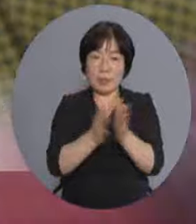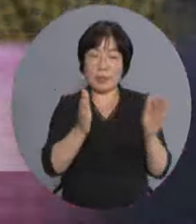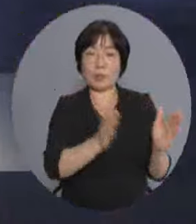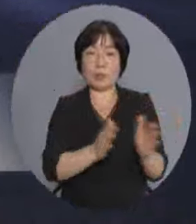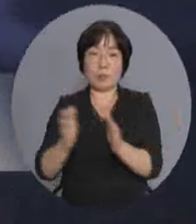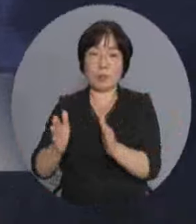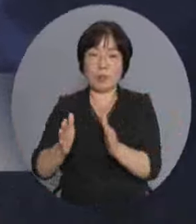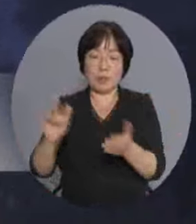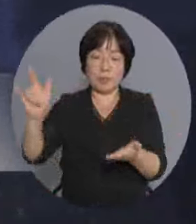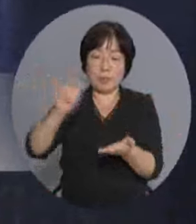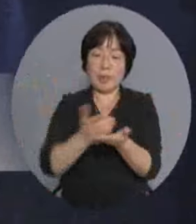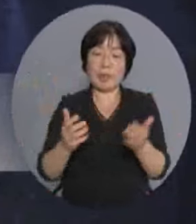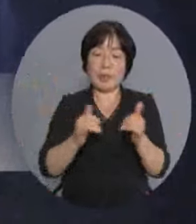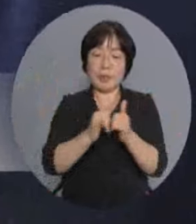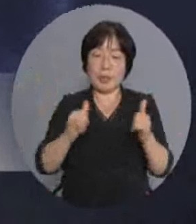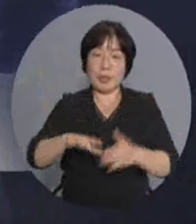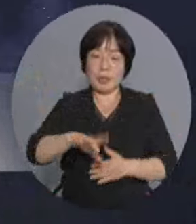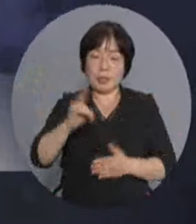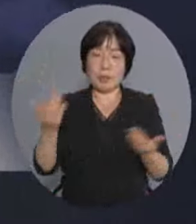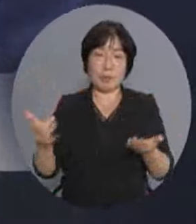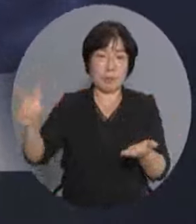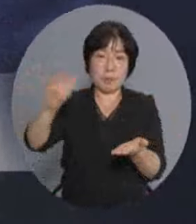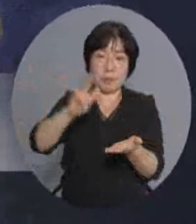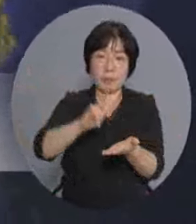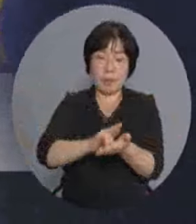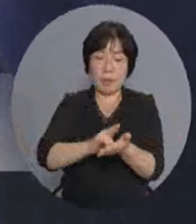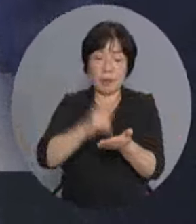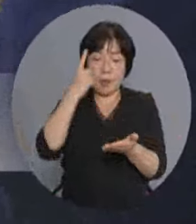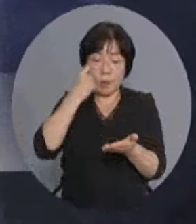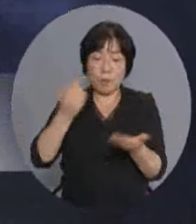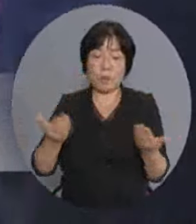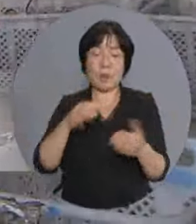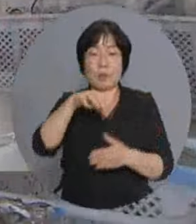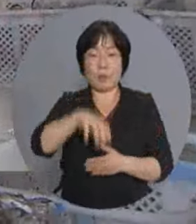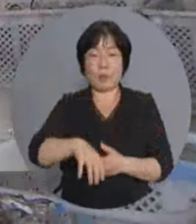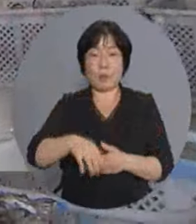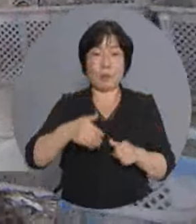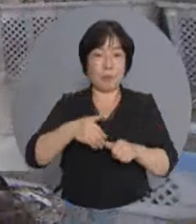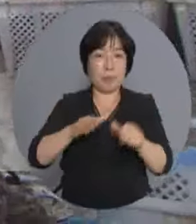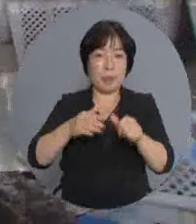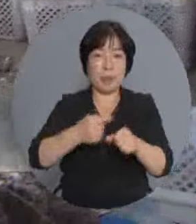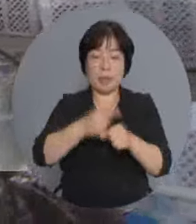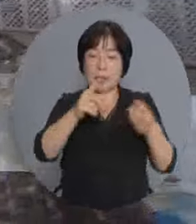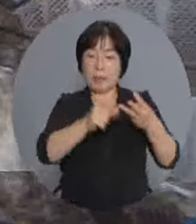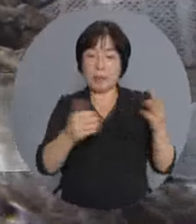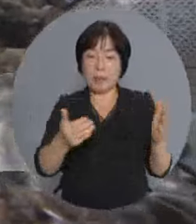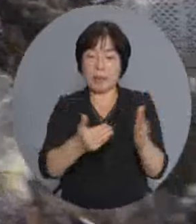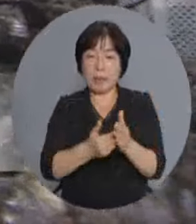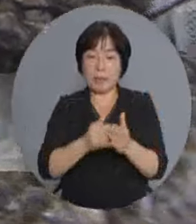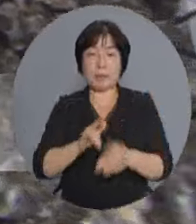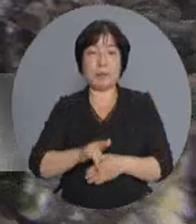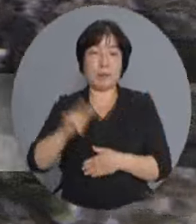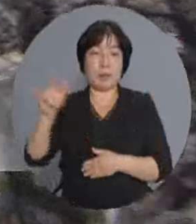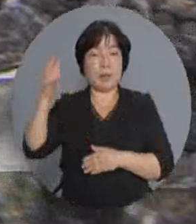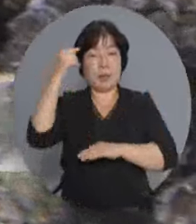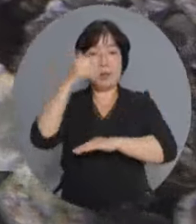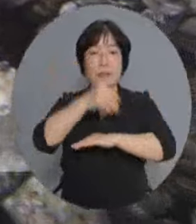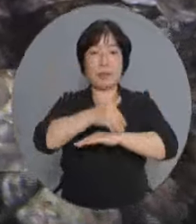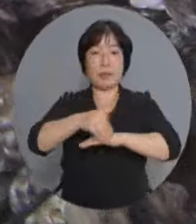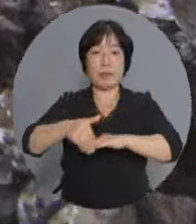외국인 계절 근로자들이 처음으로 입국해 굴 작업장에 배치됐고 내년 3월까지 일하다가 돌아갈